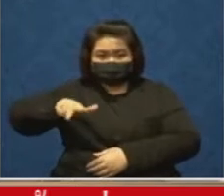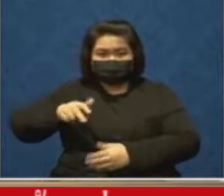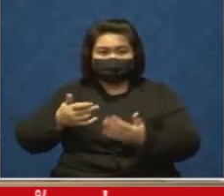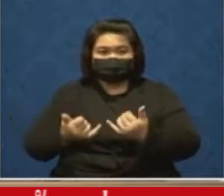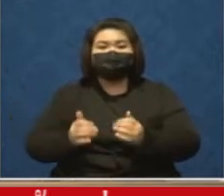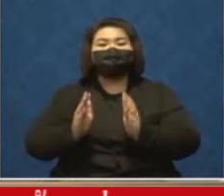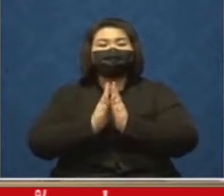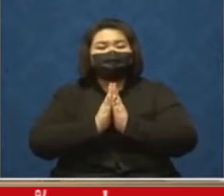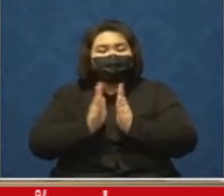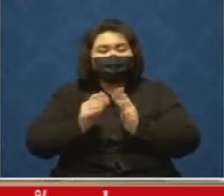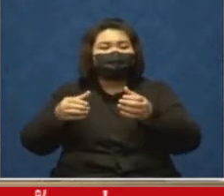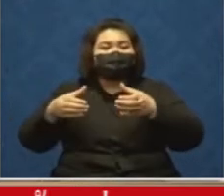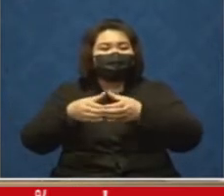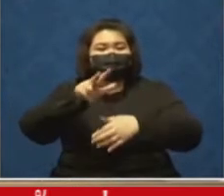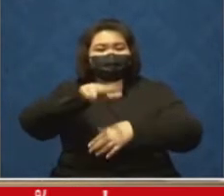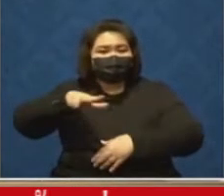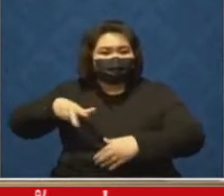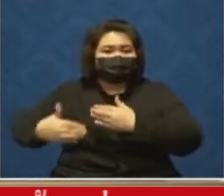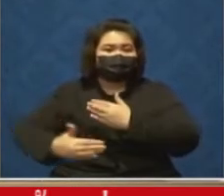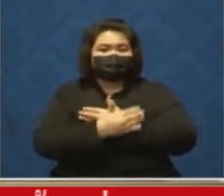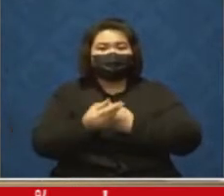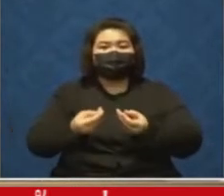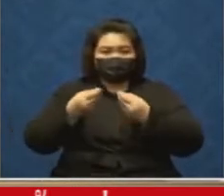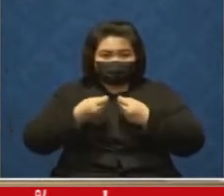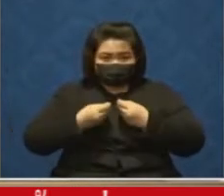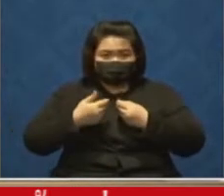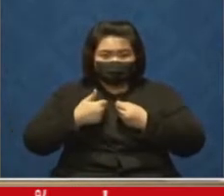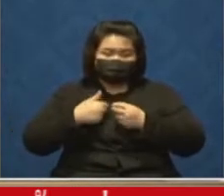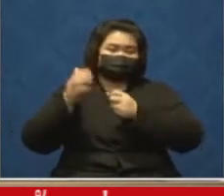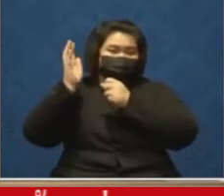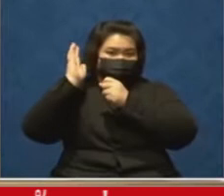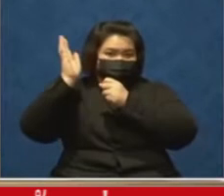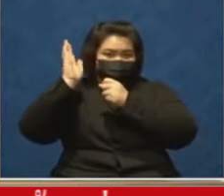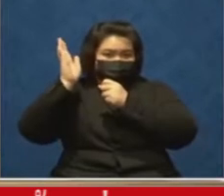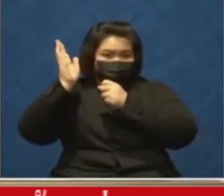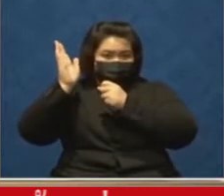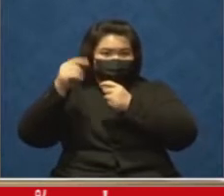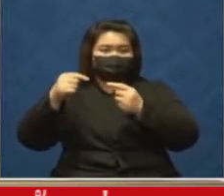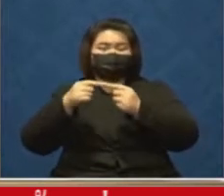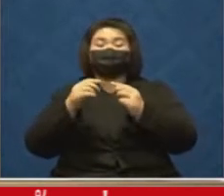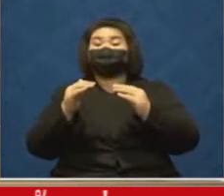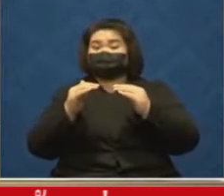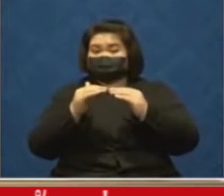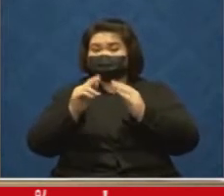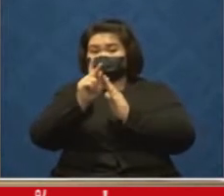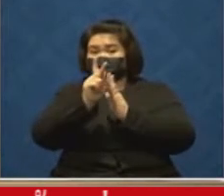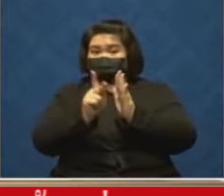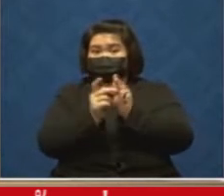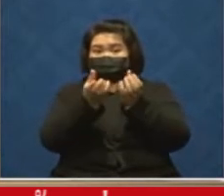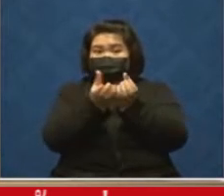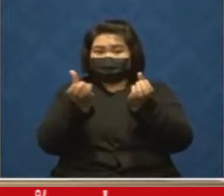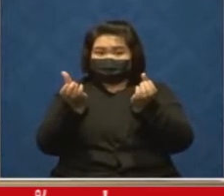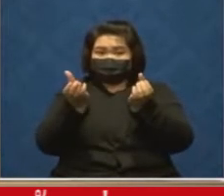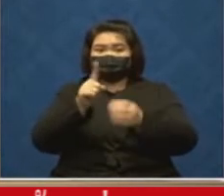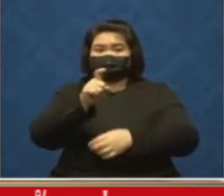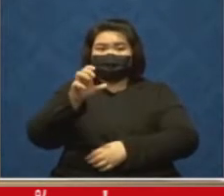คุณพักเพื่อไทยที่ได้ให้โอกาสผมในการที่จะอภิปรายโดยใช้สิทธิตามกฎหมายรำนูนมาตา